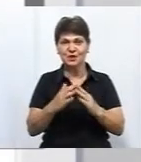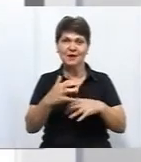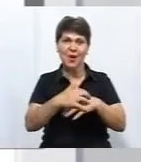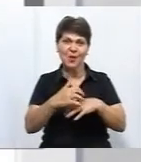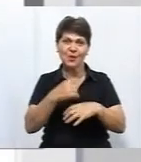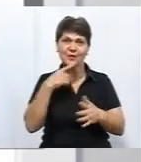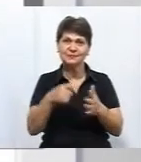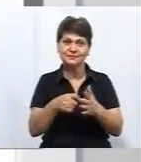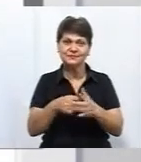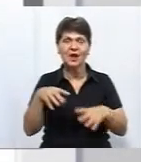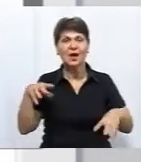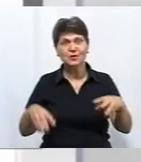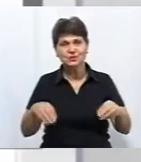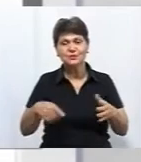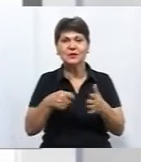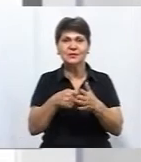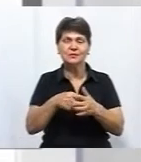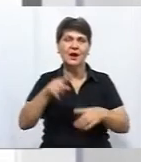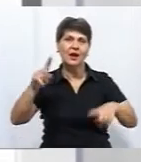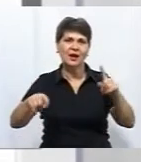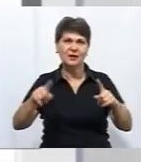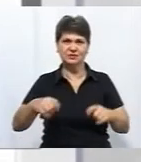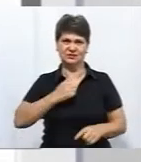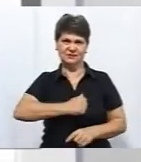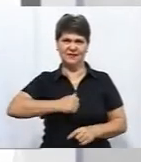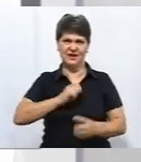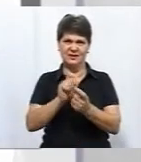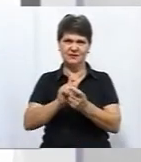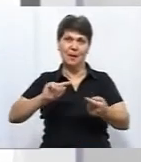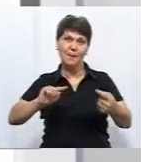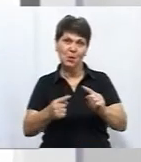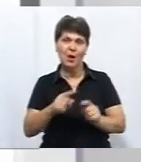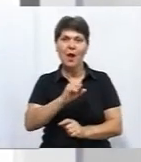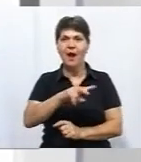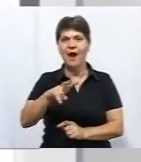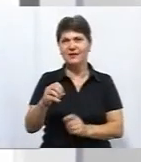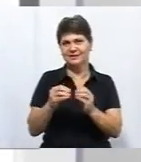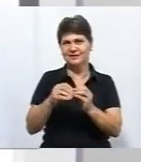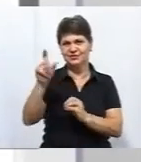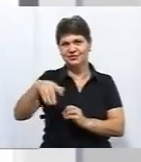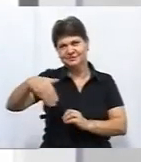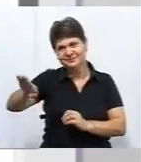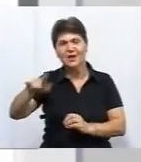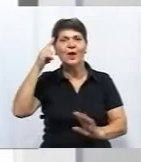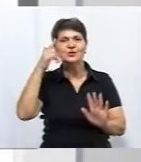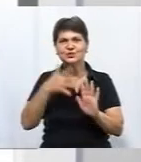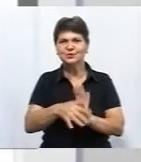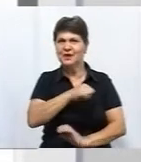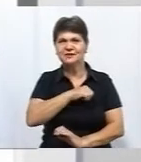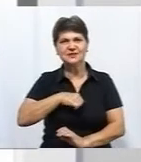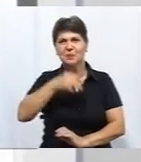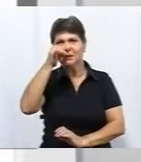Дехто з сусідів також підгодовує, інші сваряться і проти цього. Але там їх більше 10. Зрозуміло, що самі вони не в